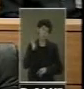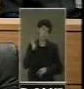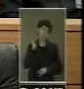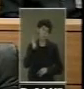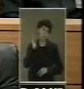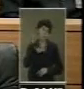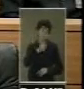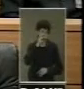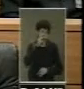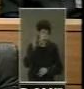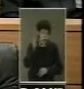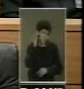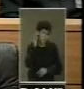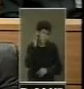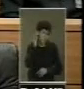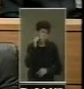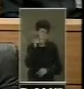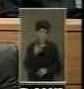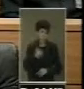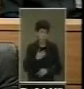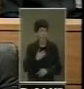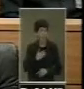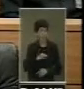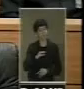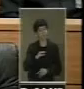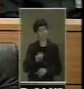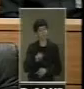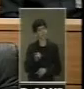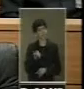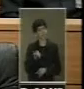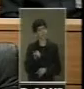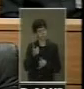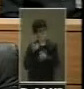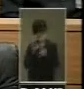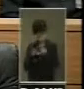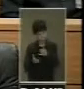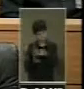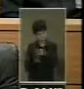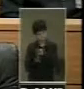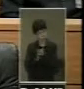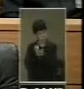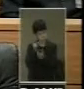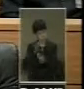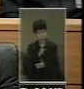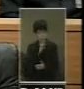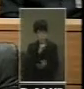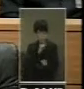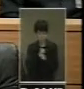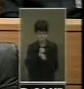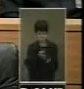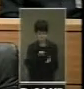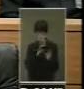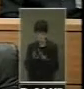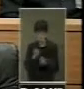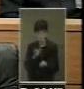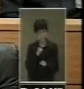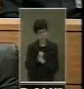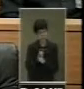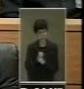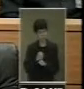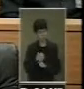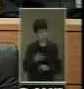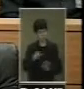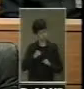พูดผมชื่นชมท่านครับท่านบอกว่าถ้าใครล้มระบบนี้ท่านจะยืนคัดค้